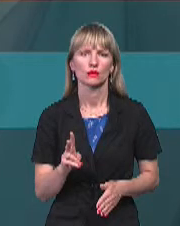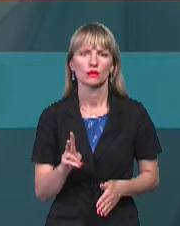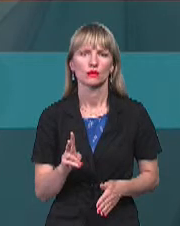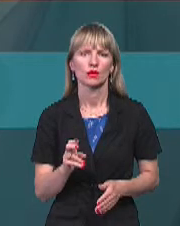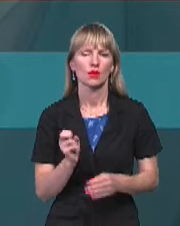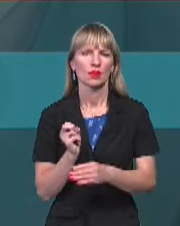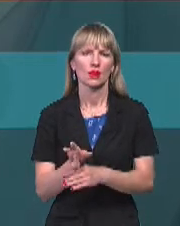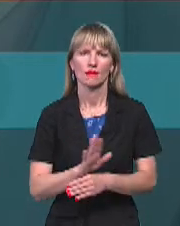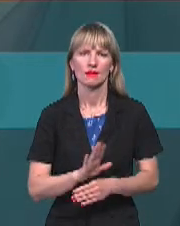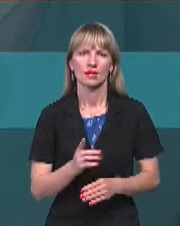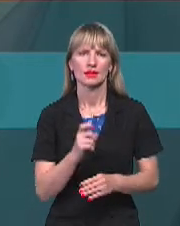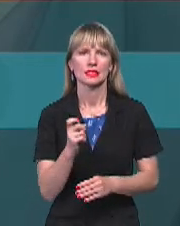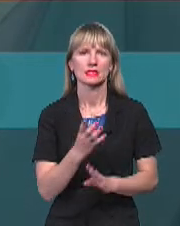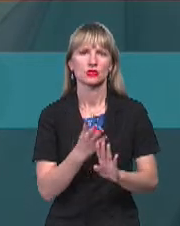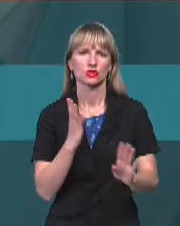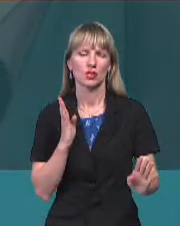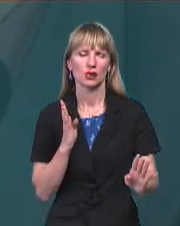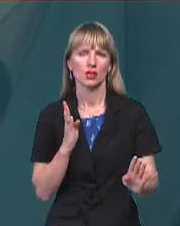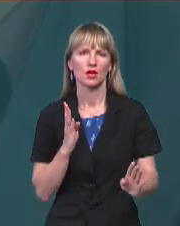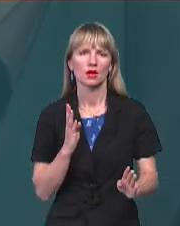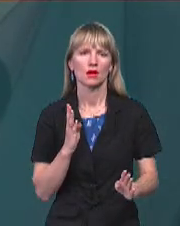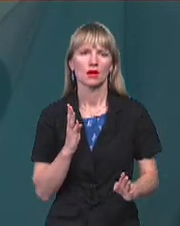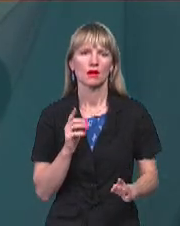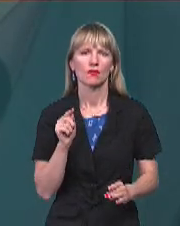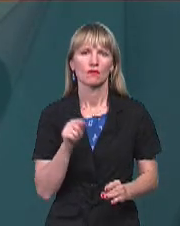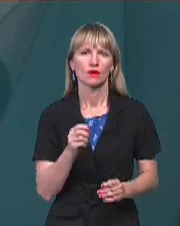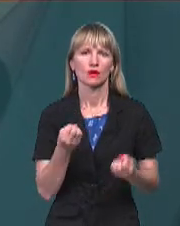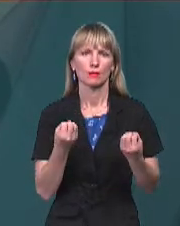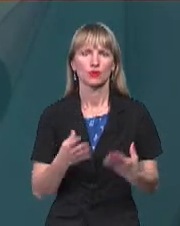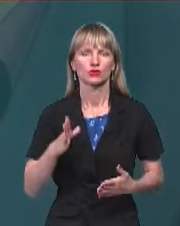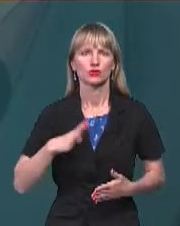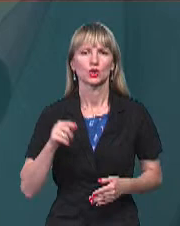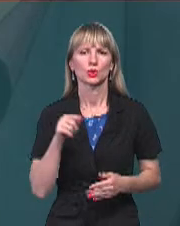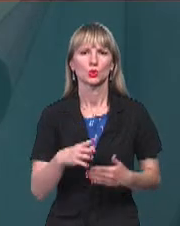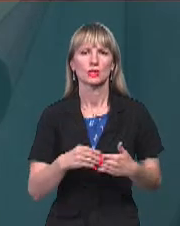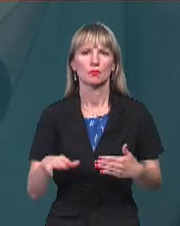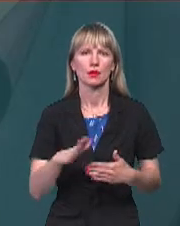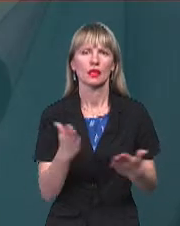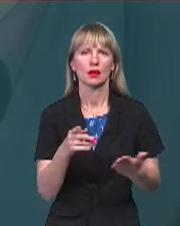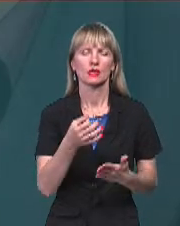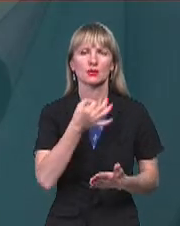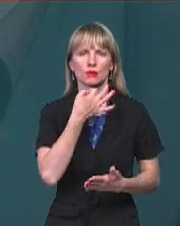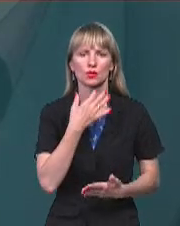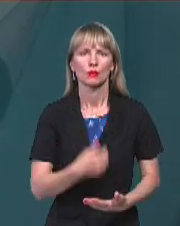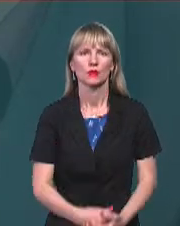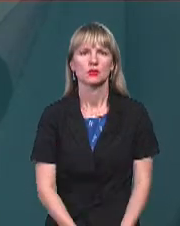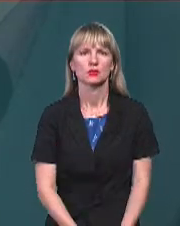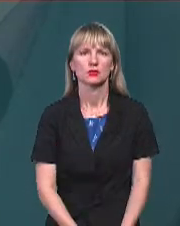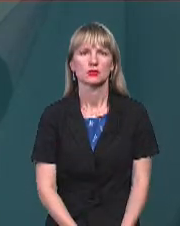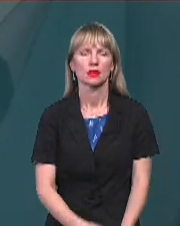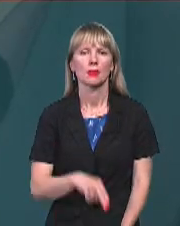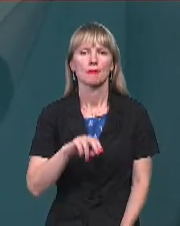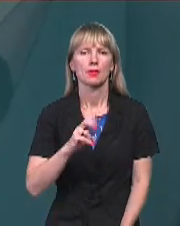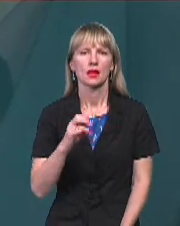не викидає з черги. Вона просто чекає ту ділянку, яка їй сподобається. Пан Андрій, так,